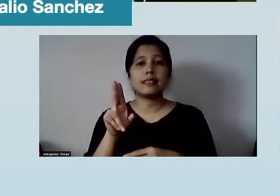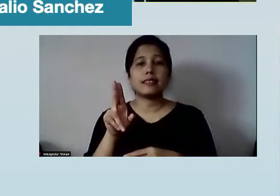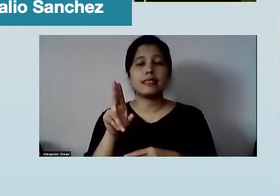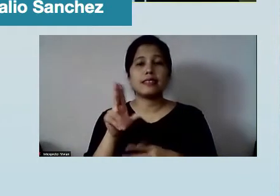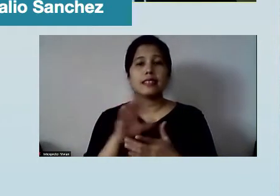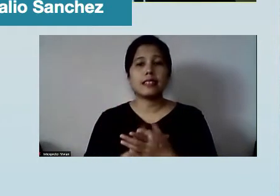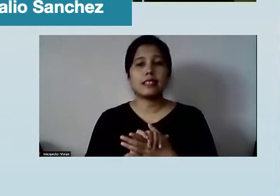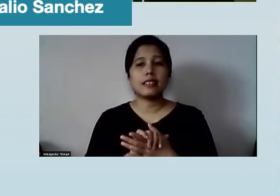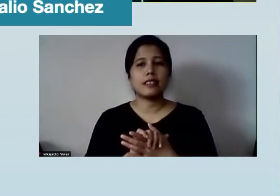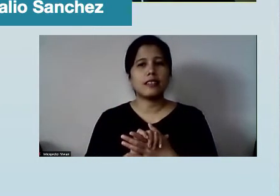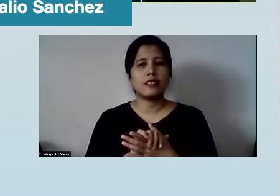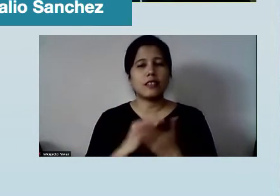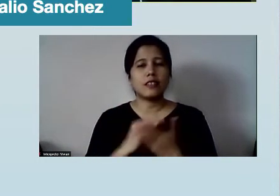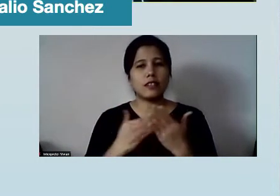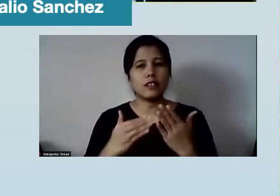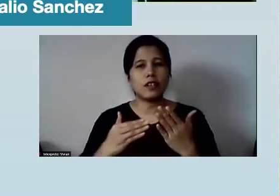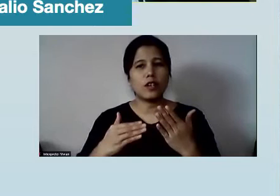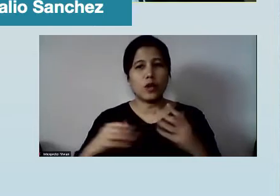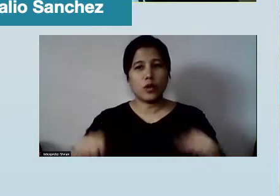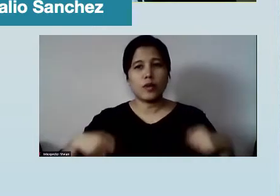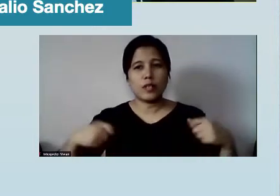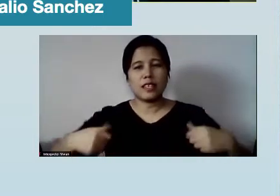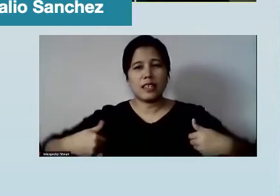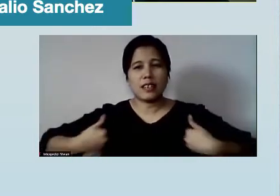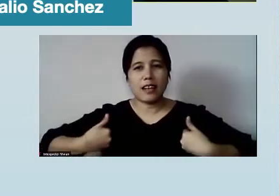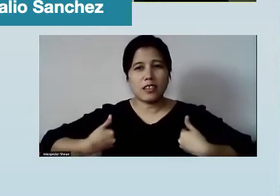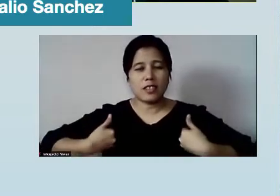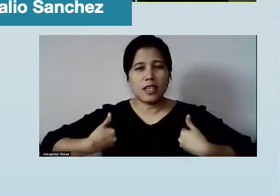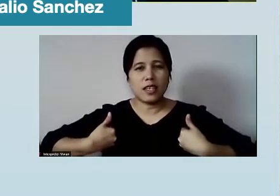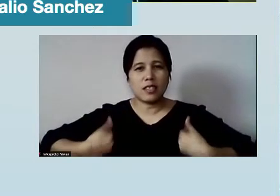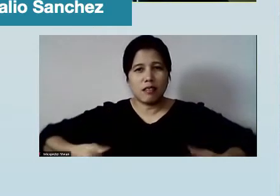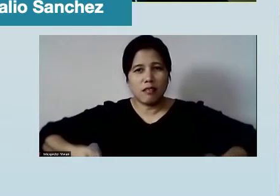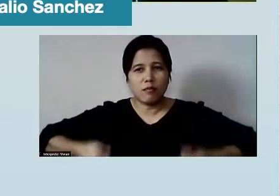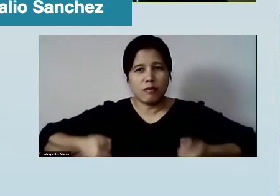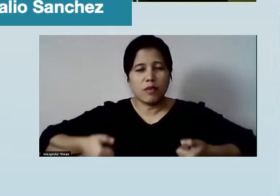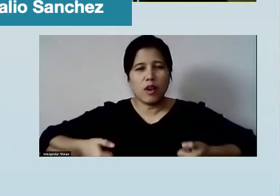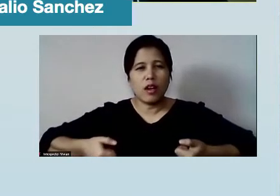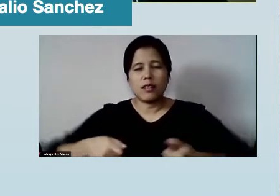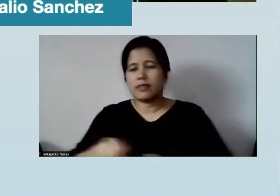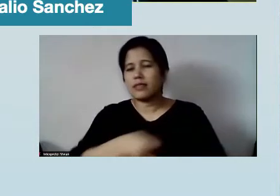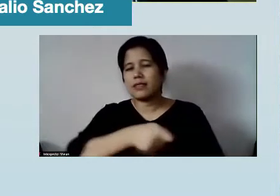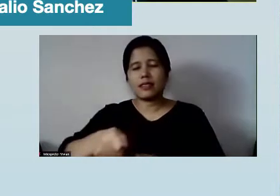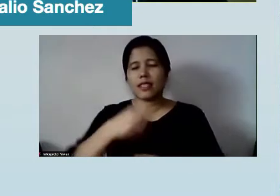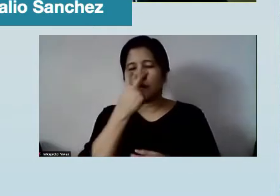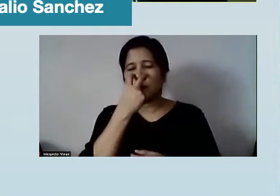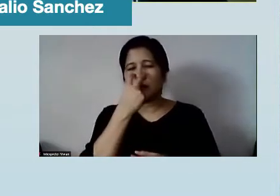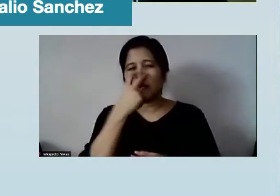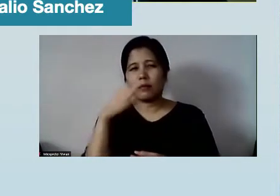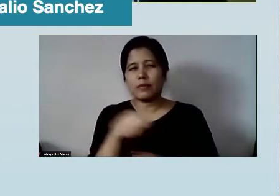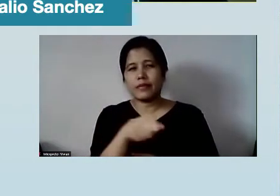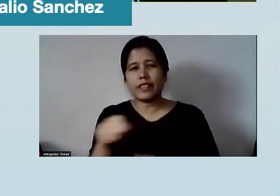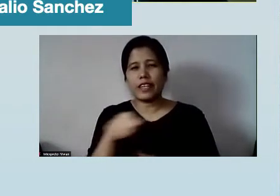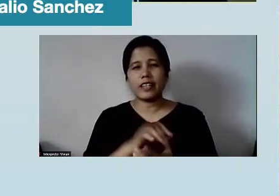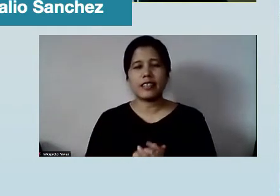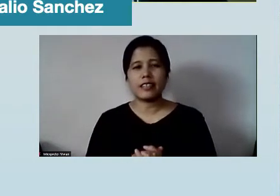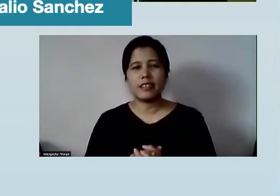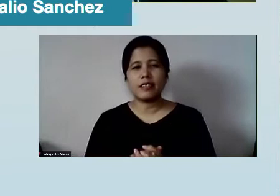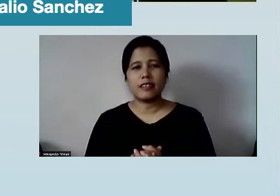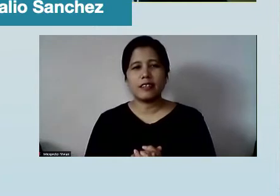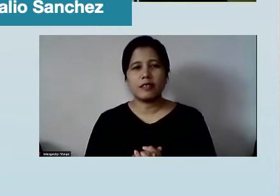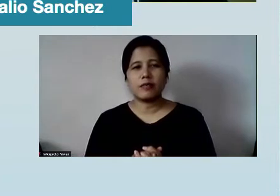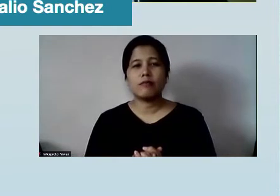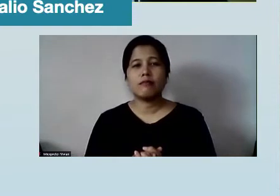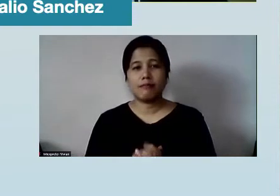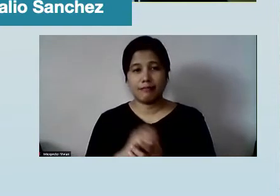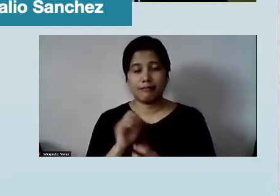gadgets tulad ng yun nga, wheelchair, tsaka yung mga crutches or yung mga white canes for the blind, kailangan po, dapat compliant sila